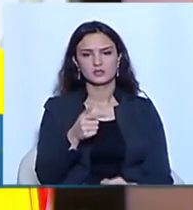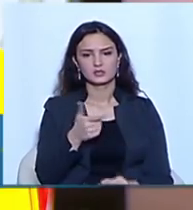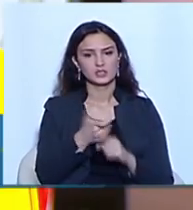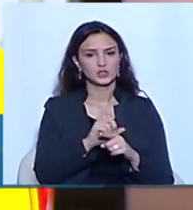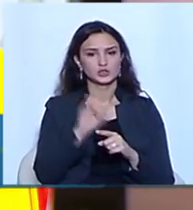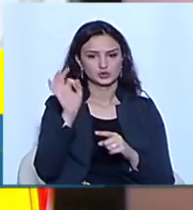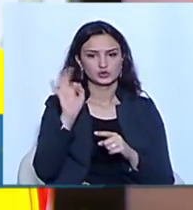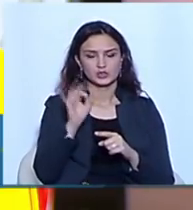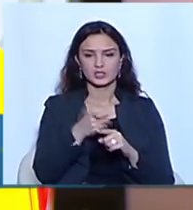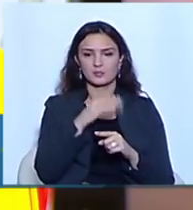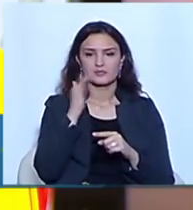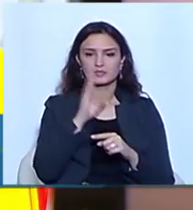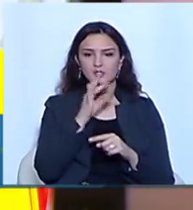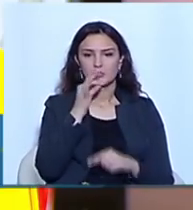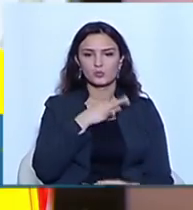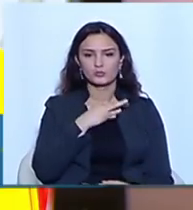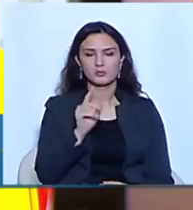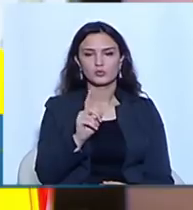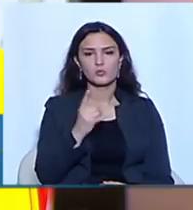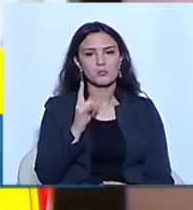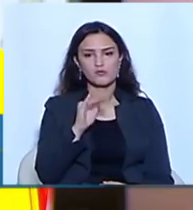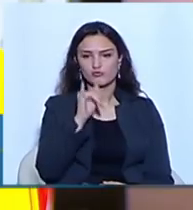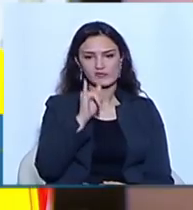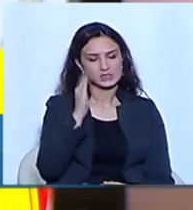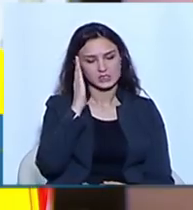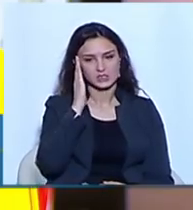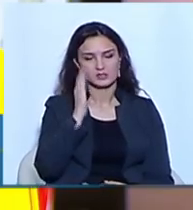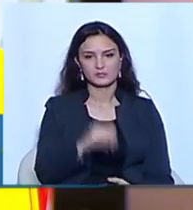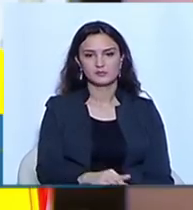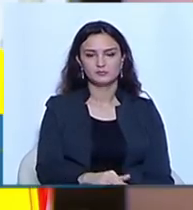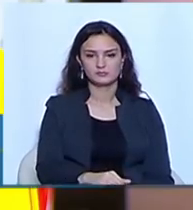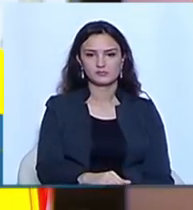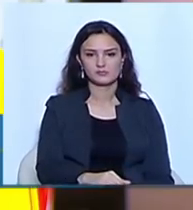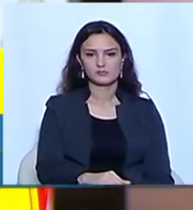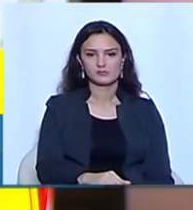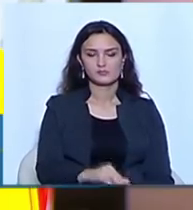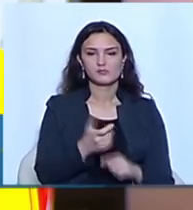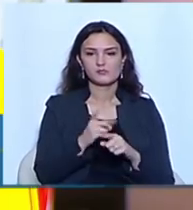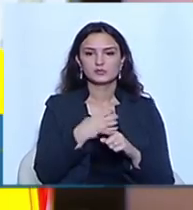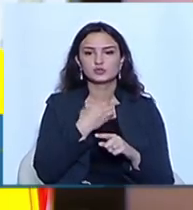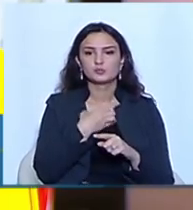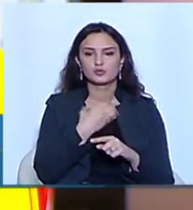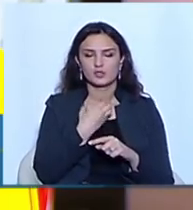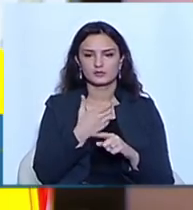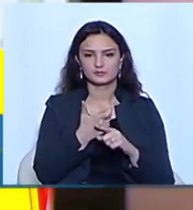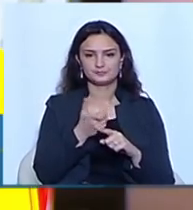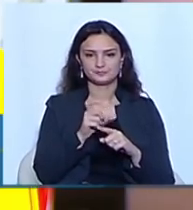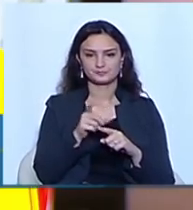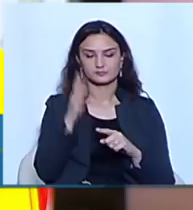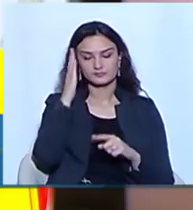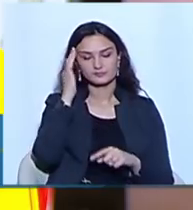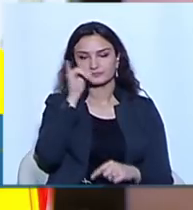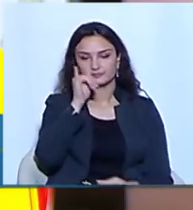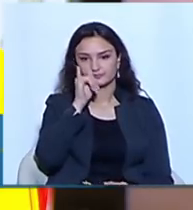ძალიან ხშირა, ძალიან ბევრი დედა მეუბნება, რომ ბავშვი ვერ იძინებს, ძალიან შფოთავს, საშინელი